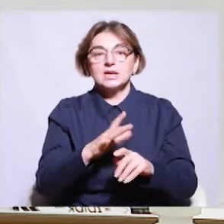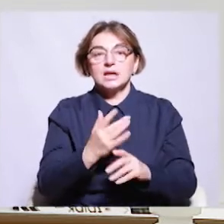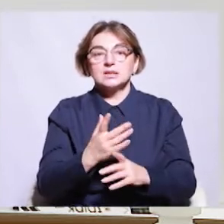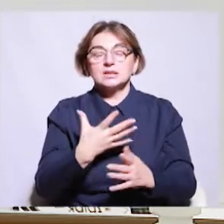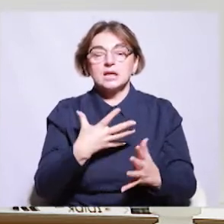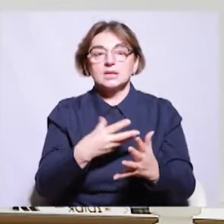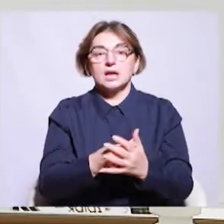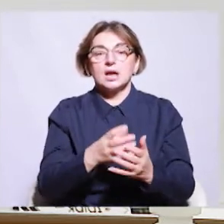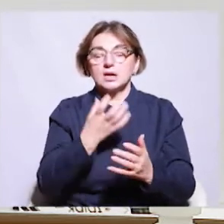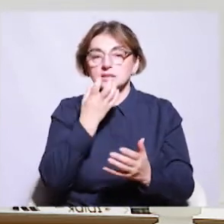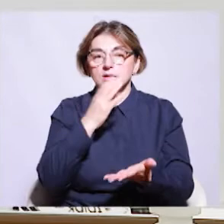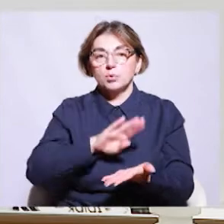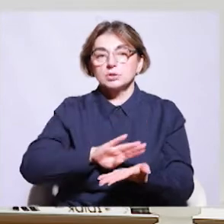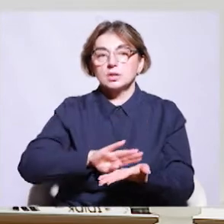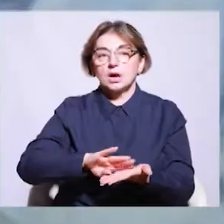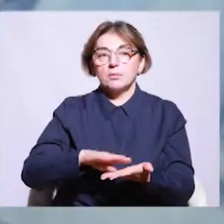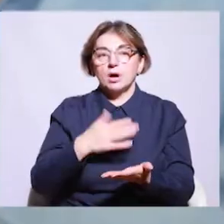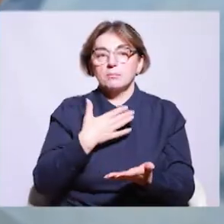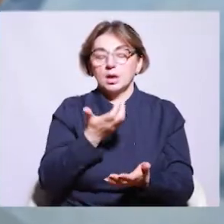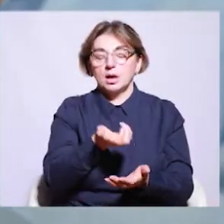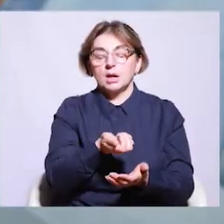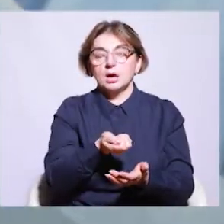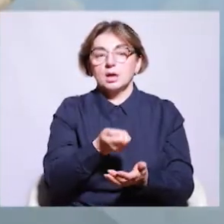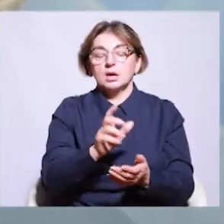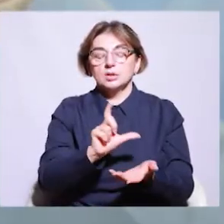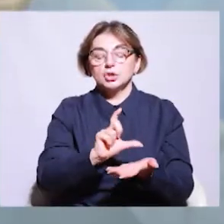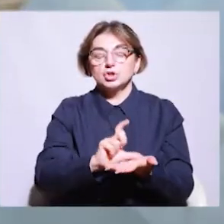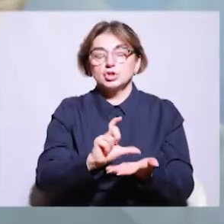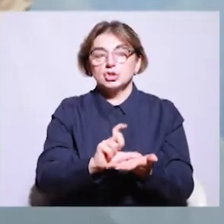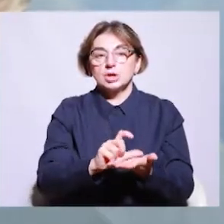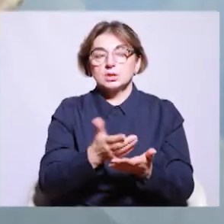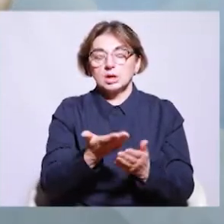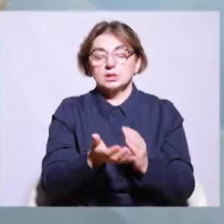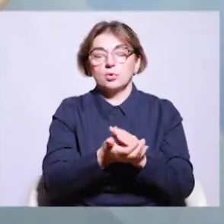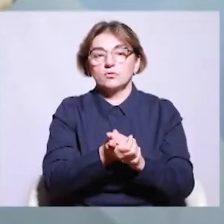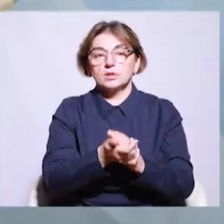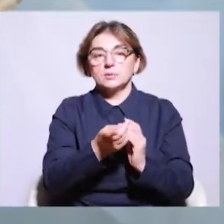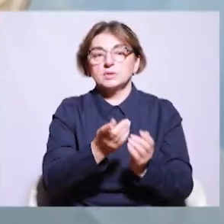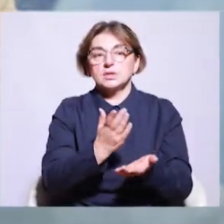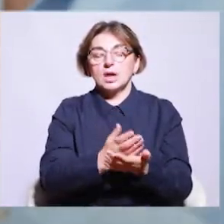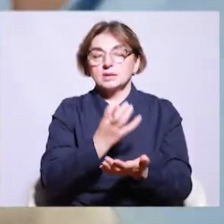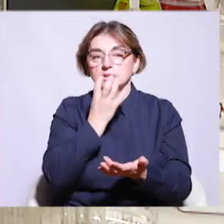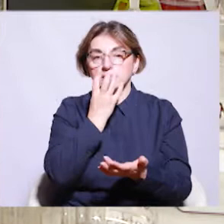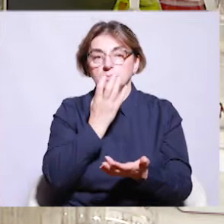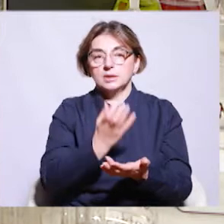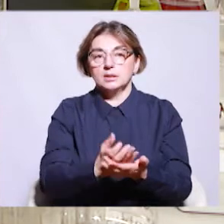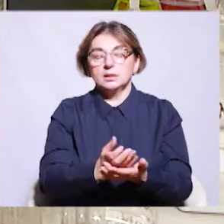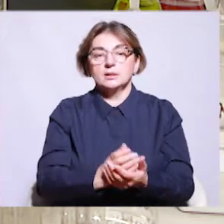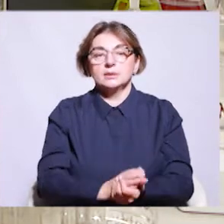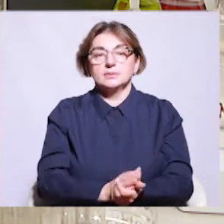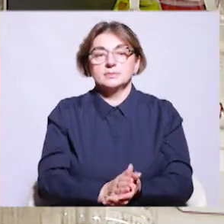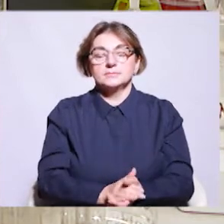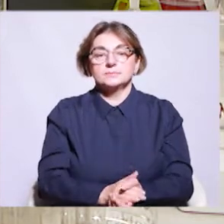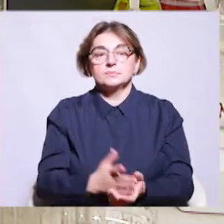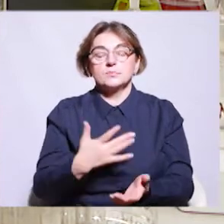რეაქციას თან ახლავს სითბოს გამოყოფა და ახლა მე ქიმიურ ჭიქას ხელს რომ კიდებ, იგი არის თბილი. მოდით ახლა